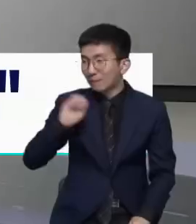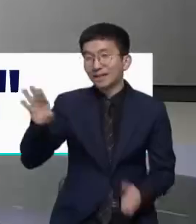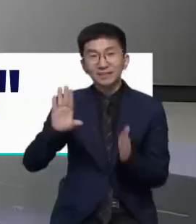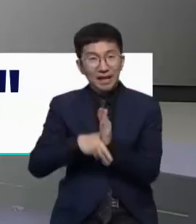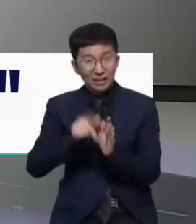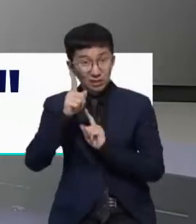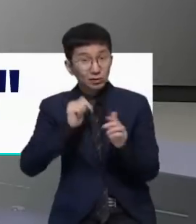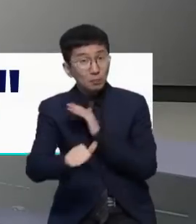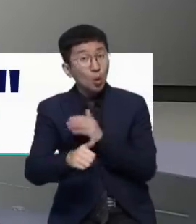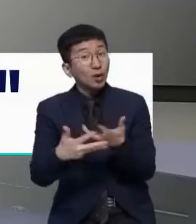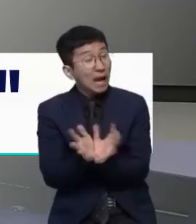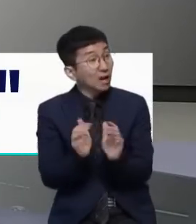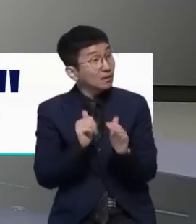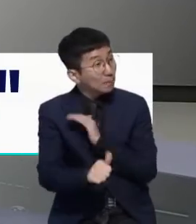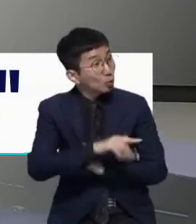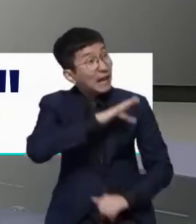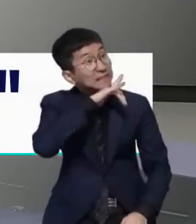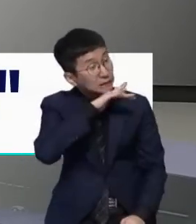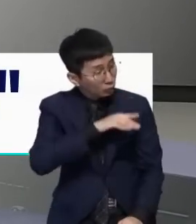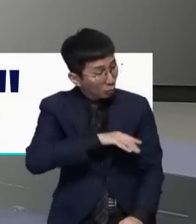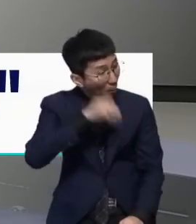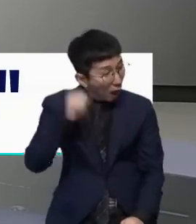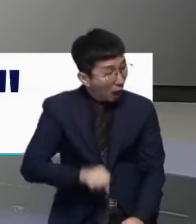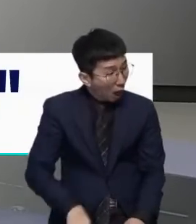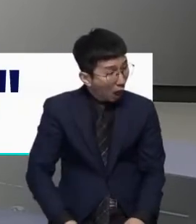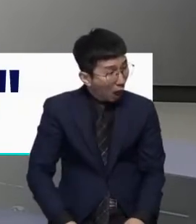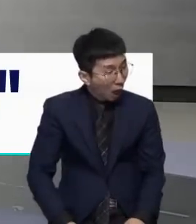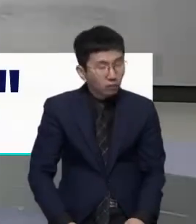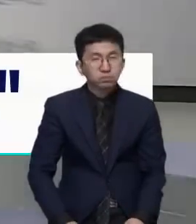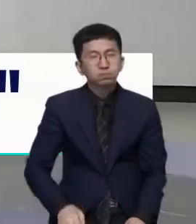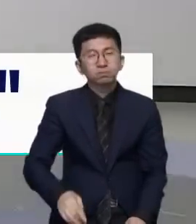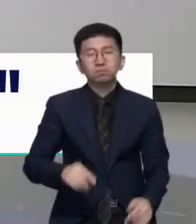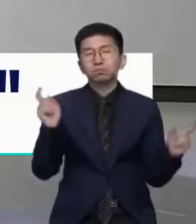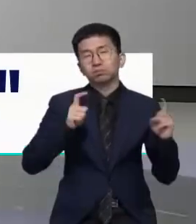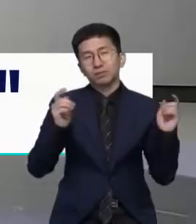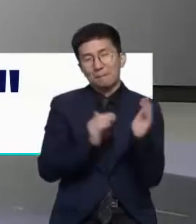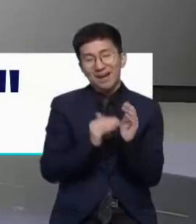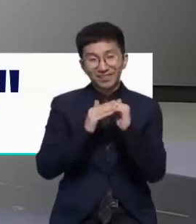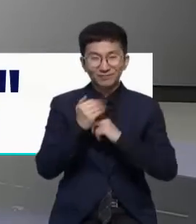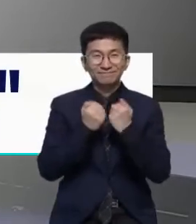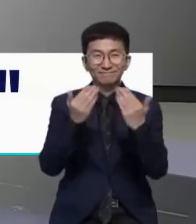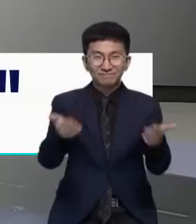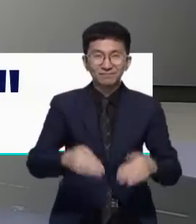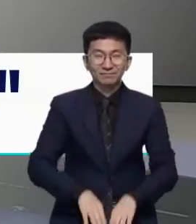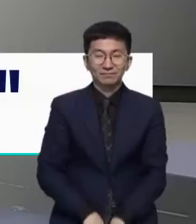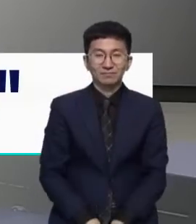그럼 당 대표도 나이순으로 뽑으라고 못받았습니다 김영애 기자 주셨습니다